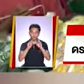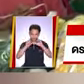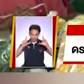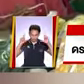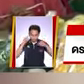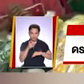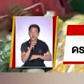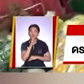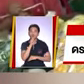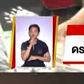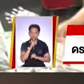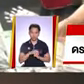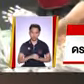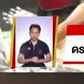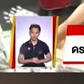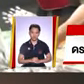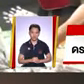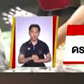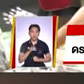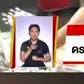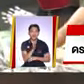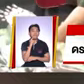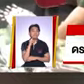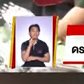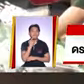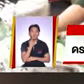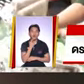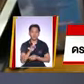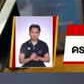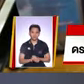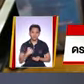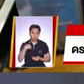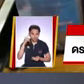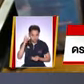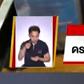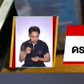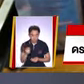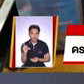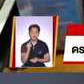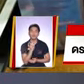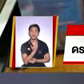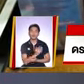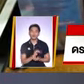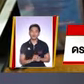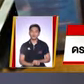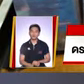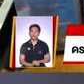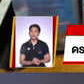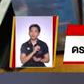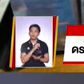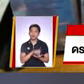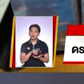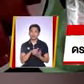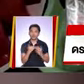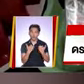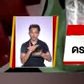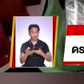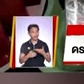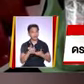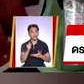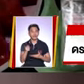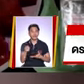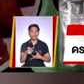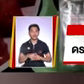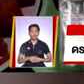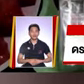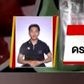ชื่อก็คือปลาส้มไปดูหน่อยสิ มีเรื่องแบบนี้ปลาส้มเป็นอย่างไรพ่อค้าแม่ขายบอกว่ายังขายดีตาม